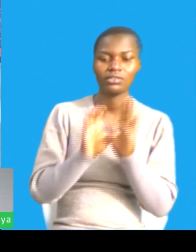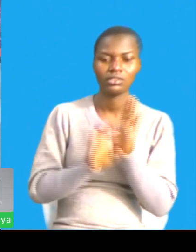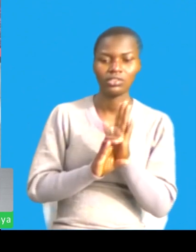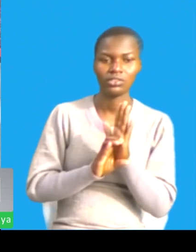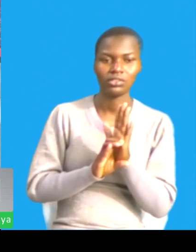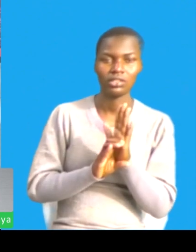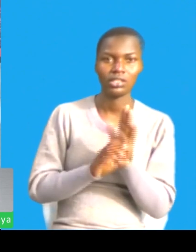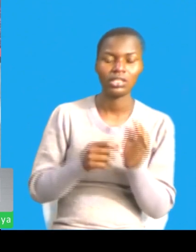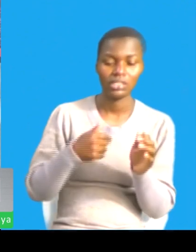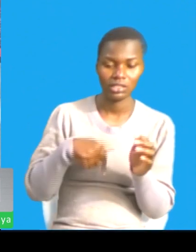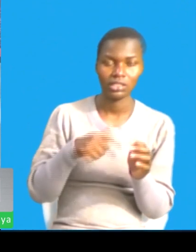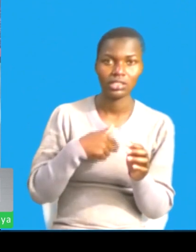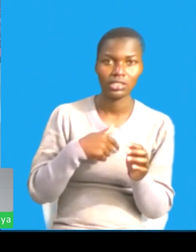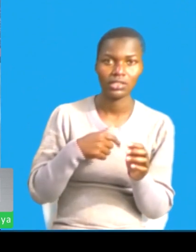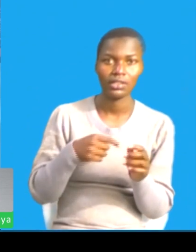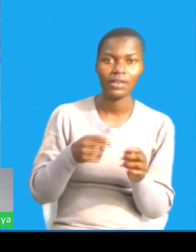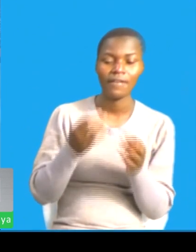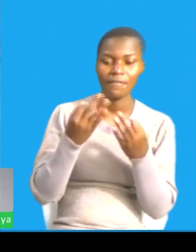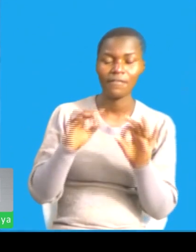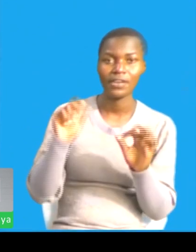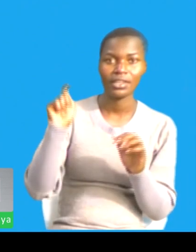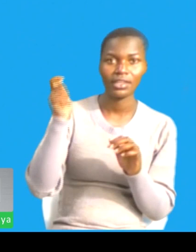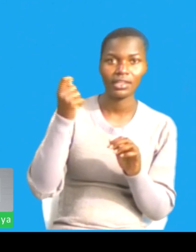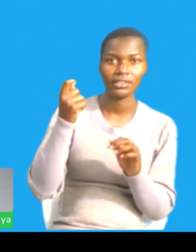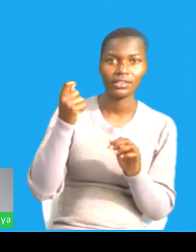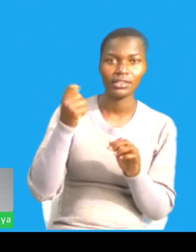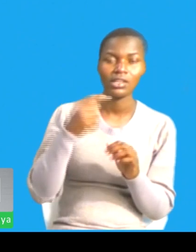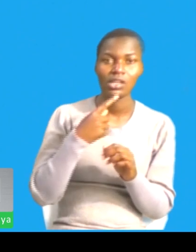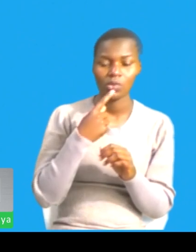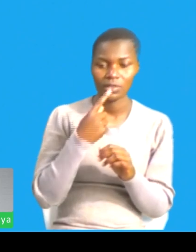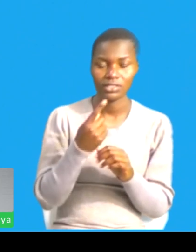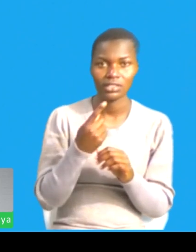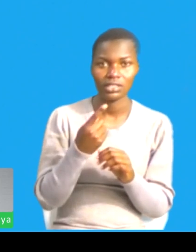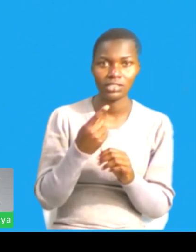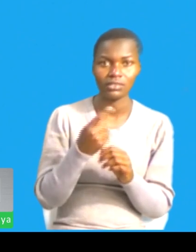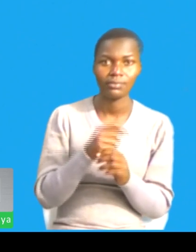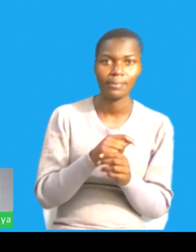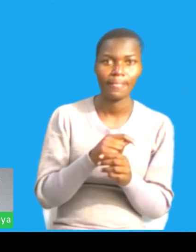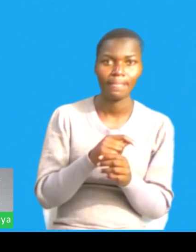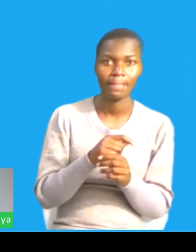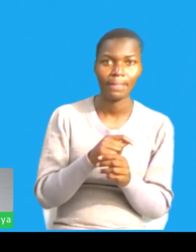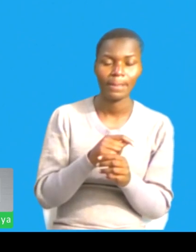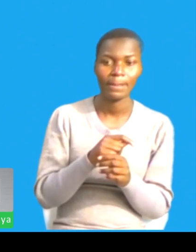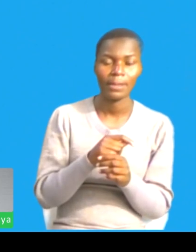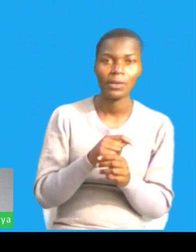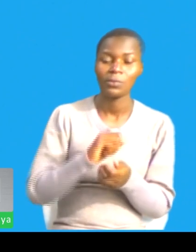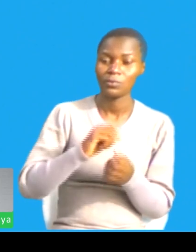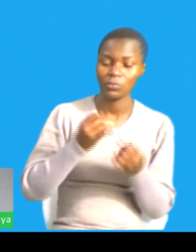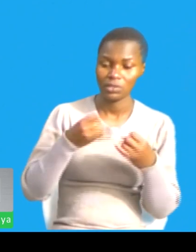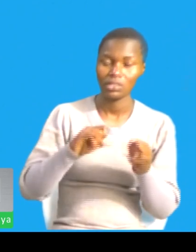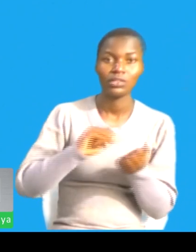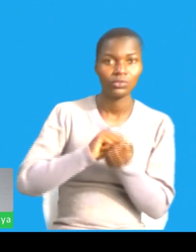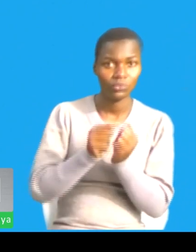Free Kenya tulikuwa tumepropose. It was a first referendum ya kujaribu kubadilisha katiba kwa mambo fulani